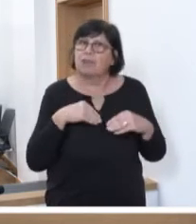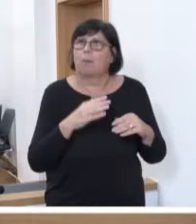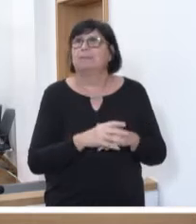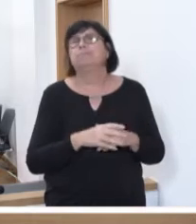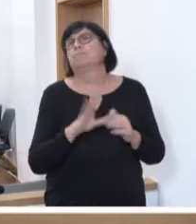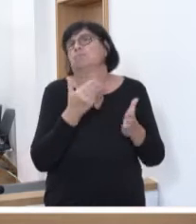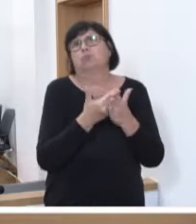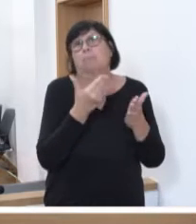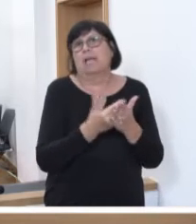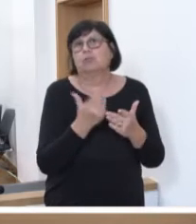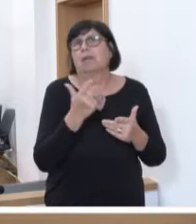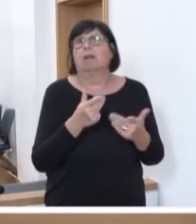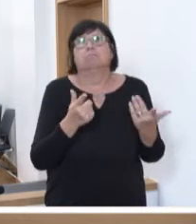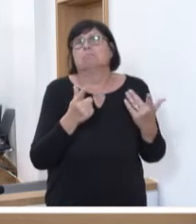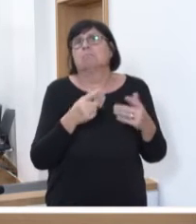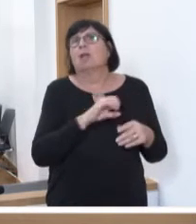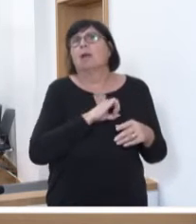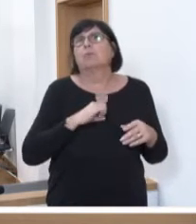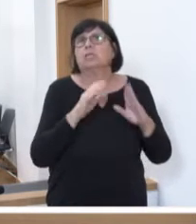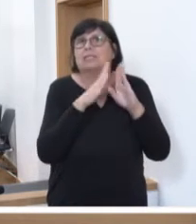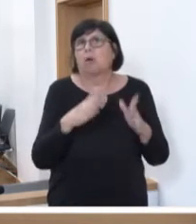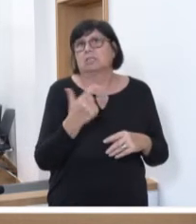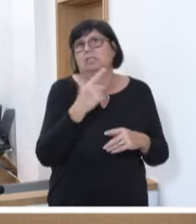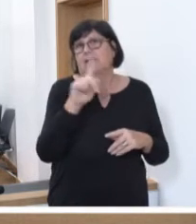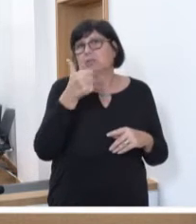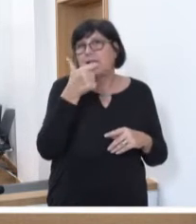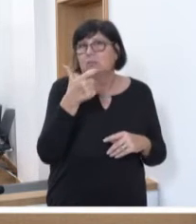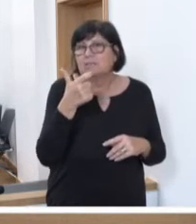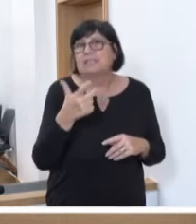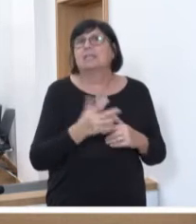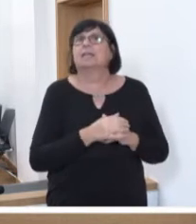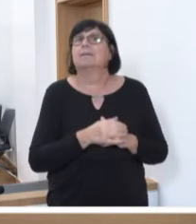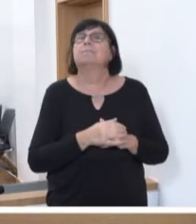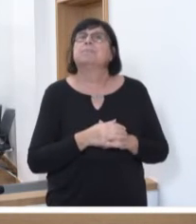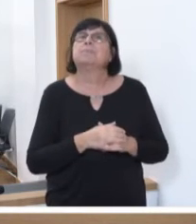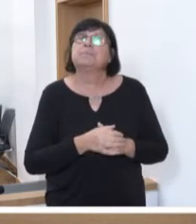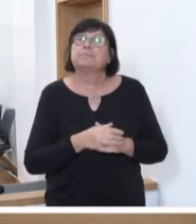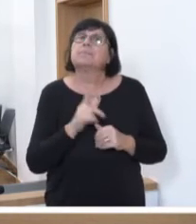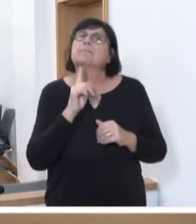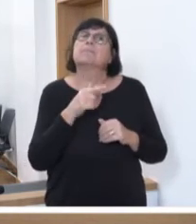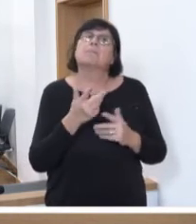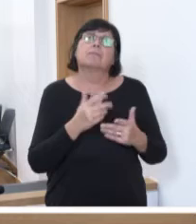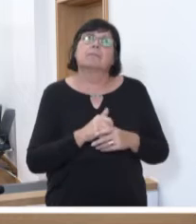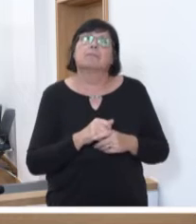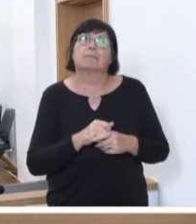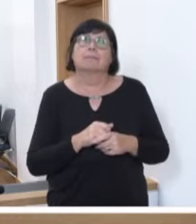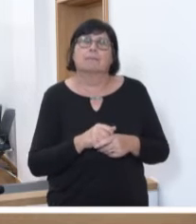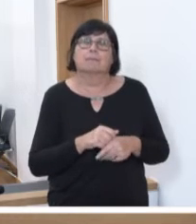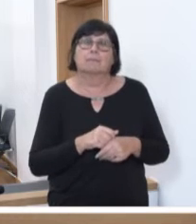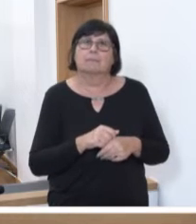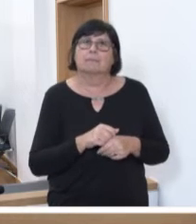So beispielsweise im erwähnten Bundeshaushalt 2021, Einzelplan 12, Kapitel 1202, Titel